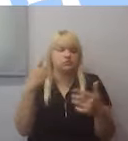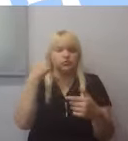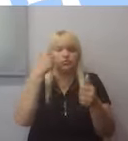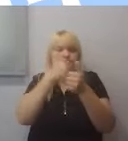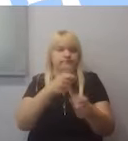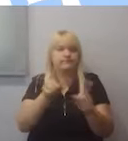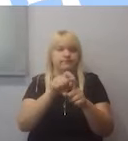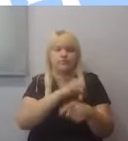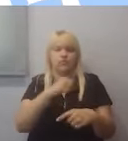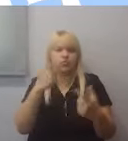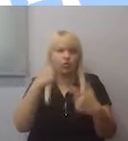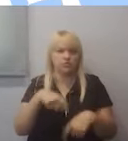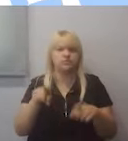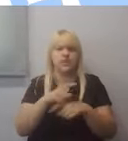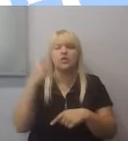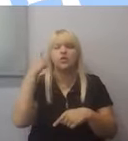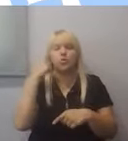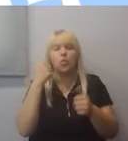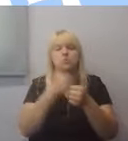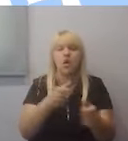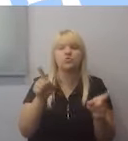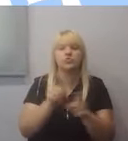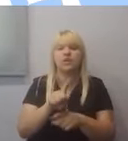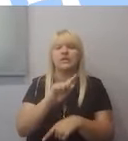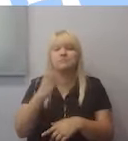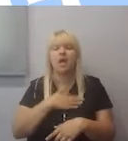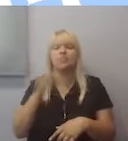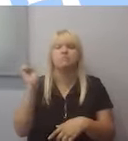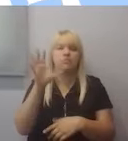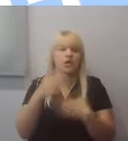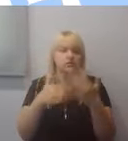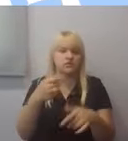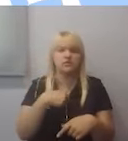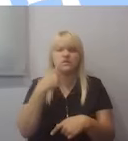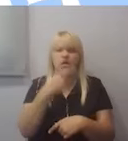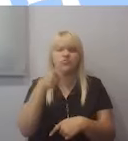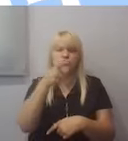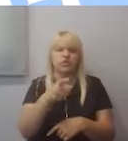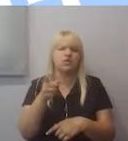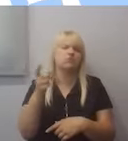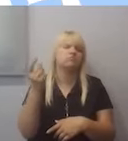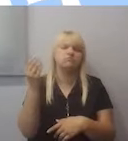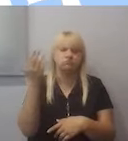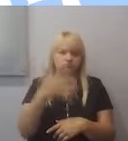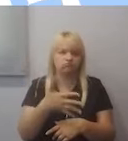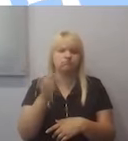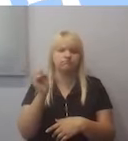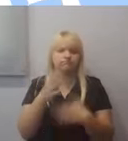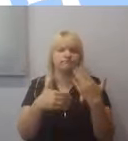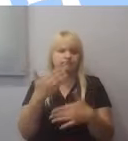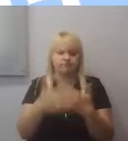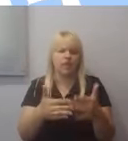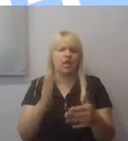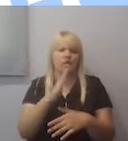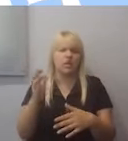pamatā ir arī mana prezentācija viņa ir ļoti es teikšu tāda varbūt deklaratīva virspusē jo katrā no slaidiem kur es